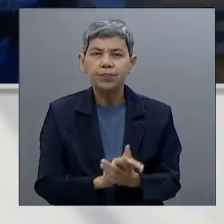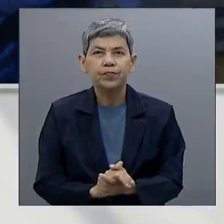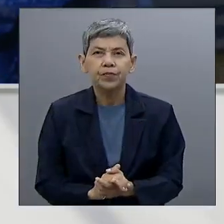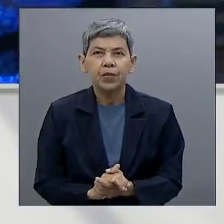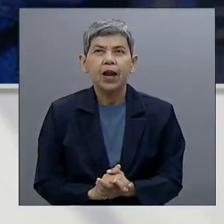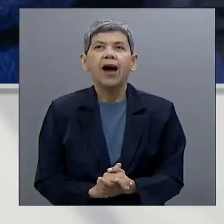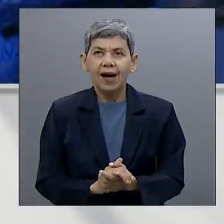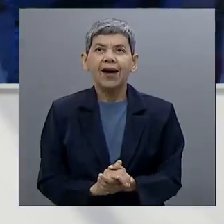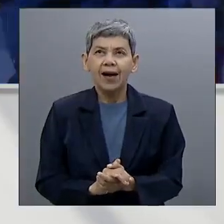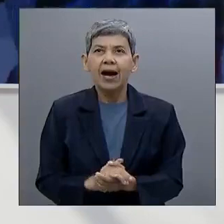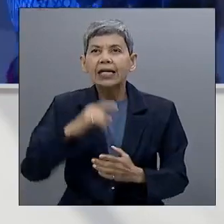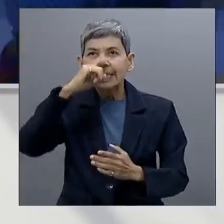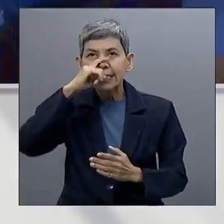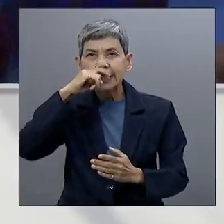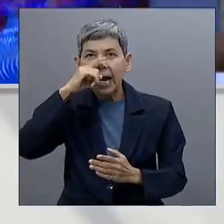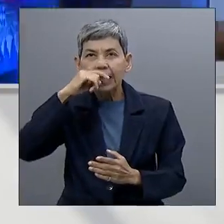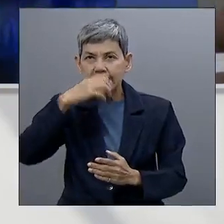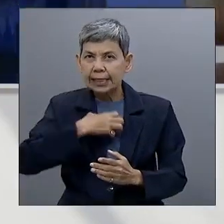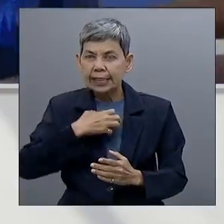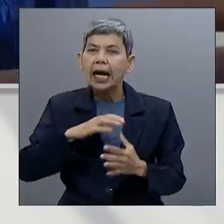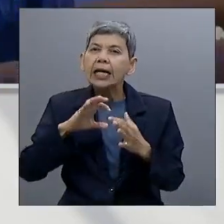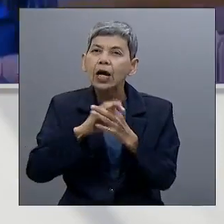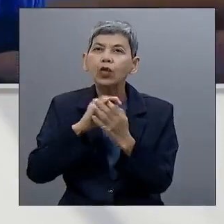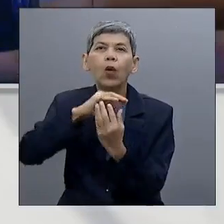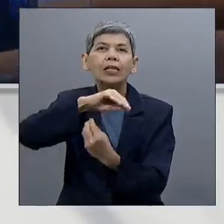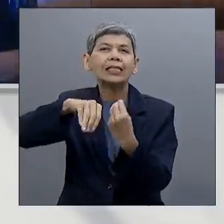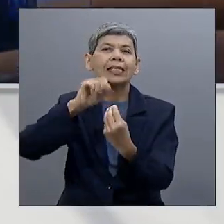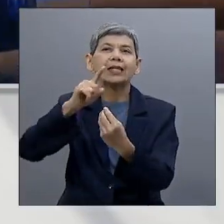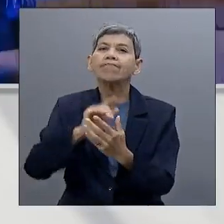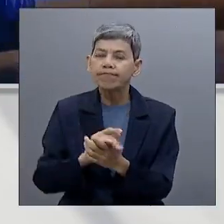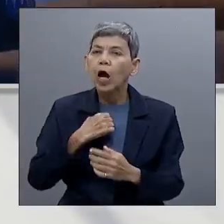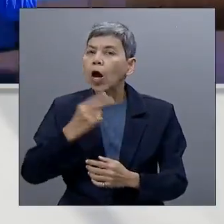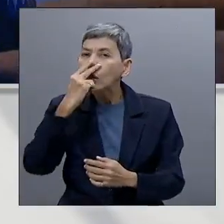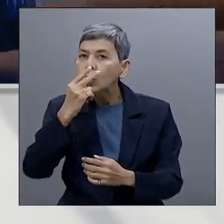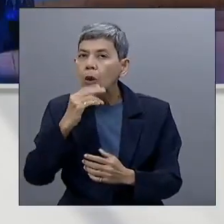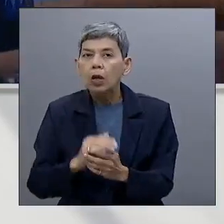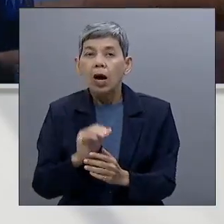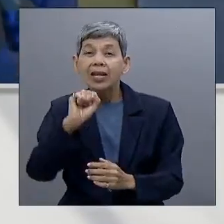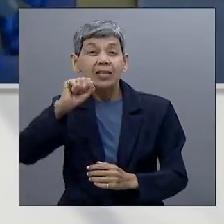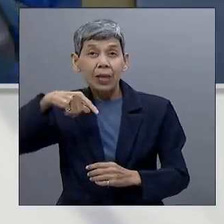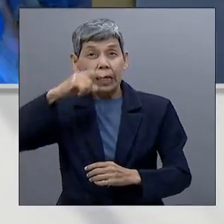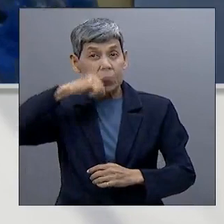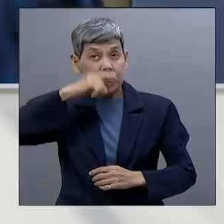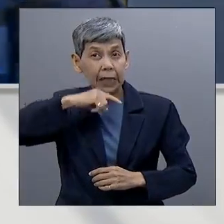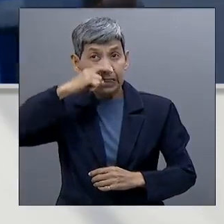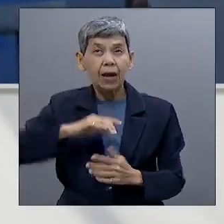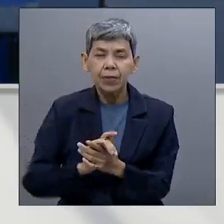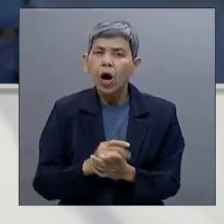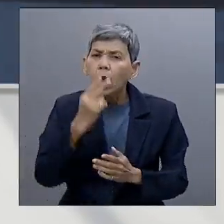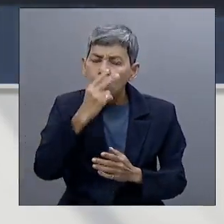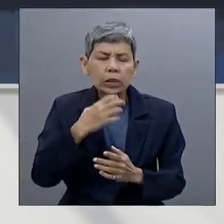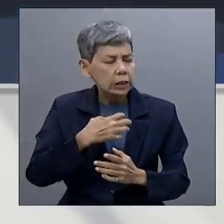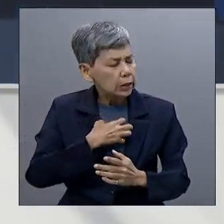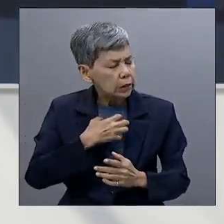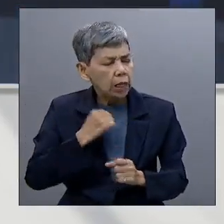แต่ถึงแม้เพื่อไทยจะพยายามมองเรื่องของมูลค่าในทางเศรษฐกิจนะคะอาจารย์ก็มองว่าจริงๆซอฟต์พาวเวอร์ของไทยเนี่ยจะต้องไ